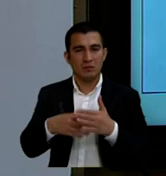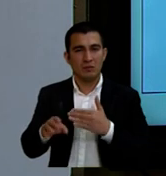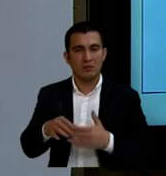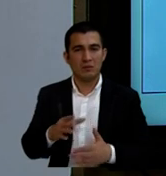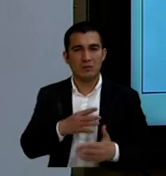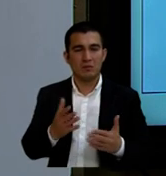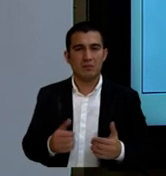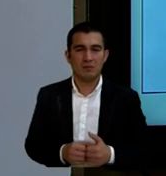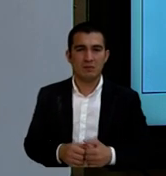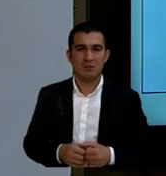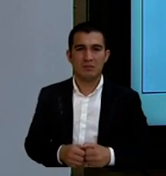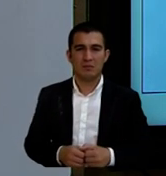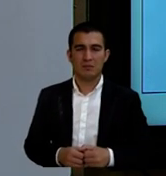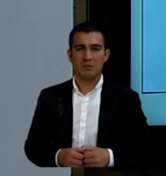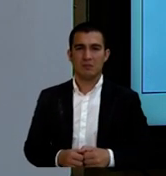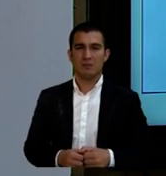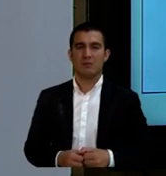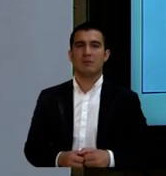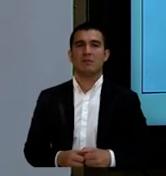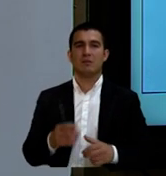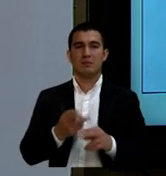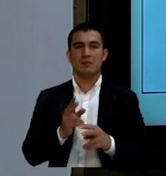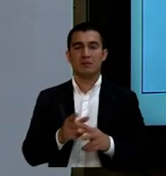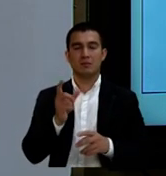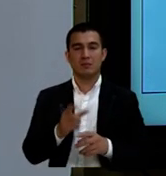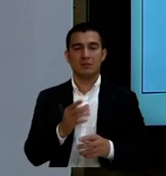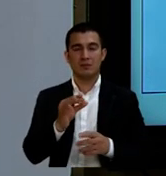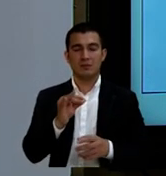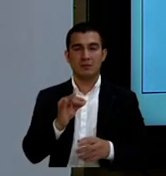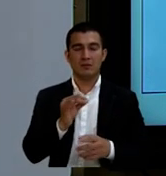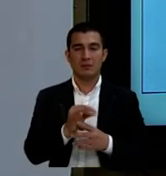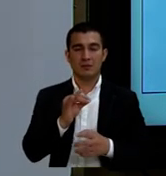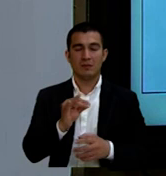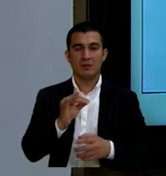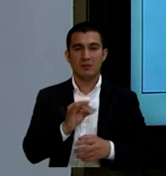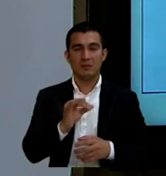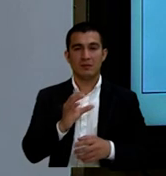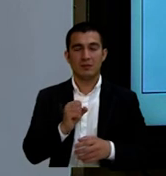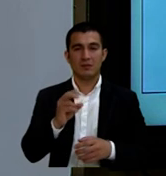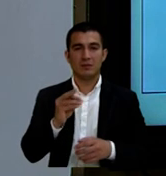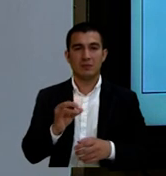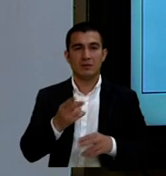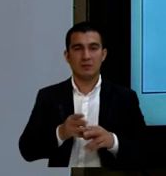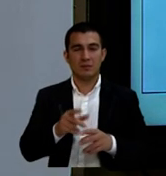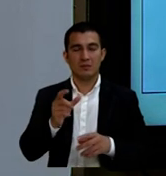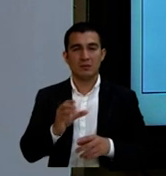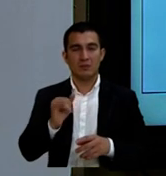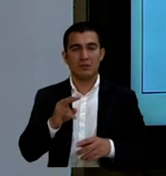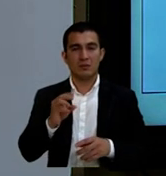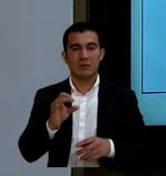qo'ydi. Isajon Sulton asaridan olingan parcha sizga yoqdimi? Ajratilgan so'zlarga